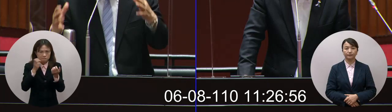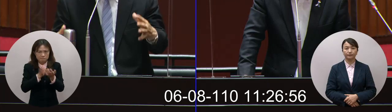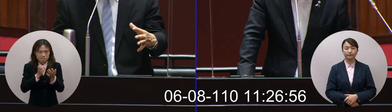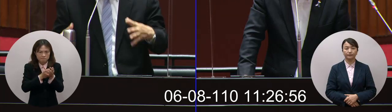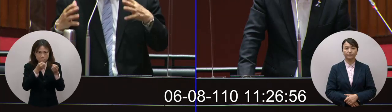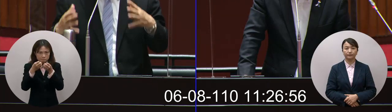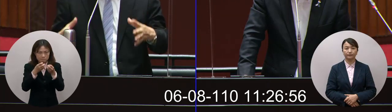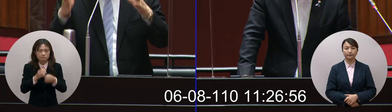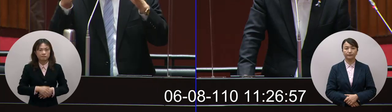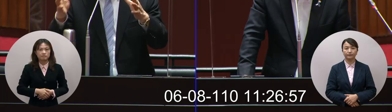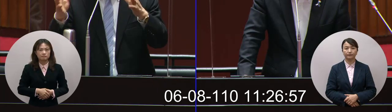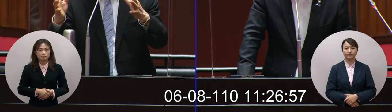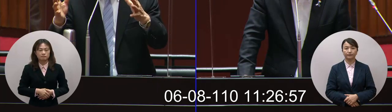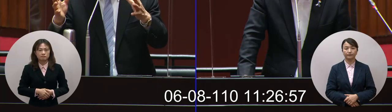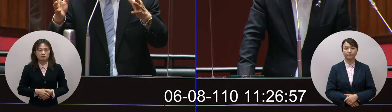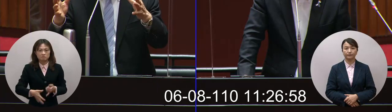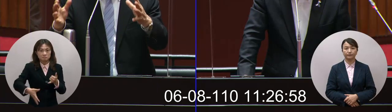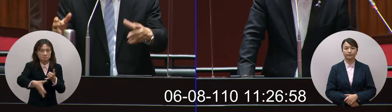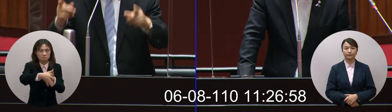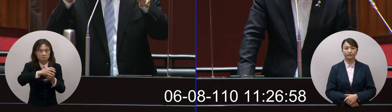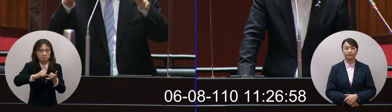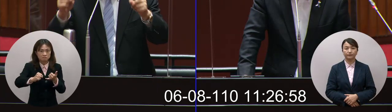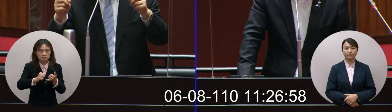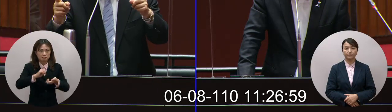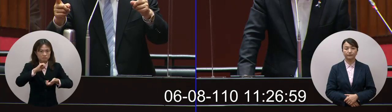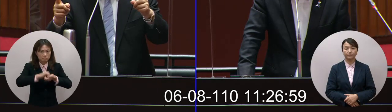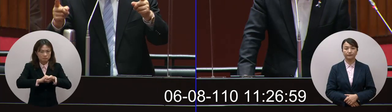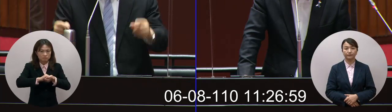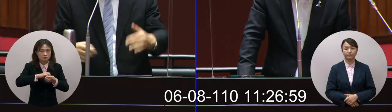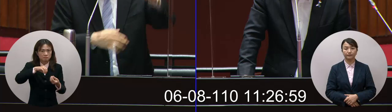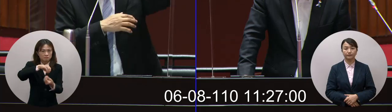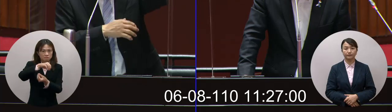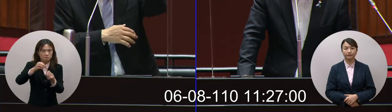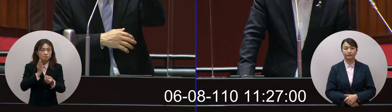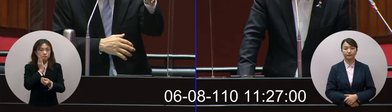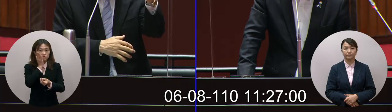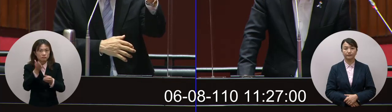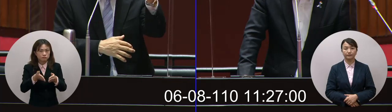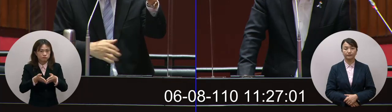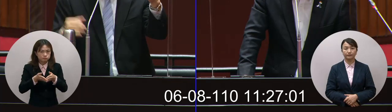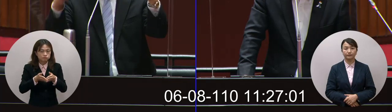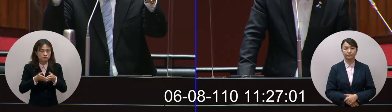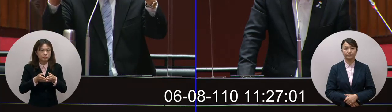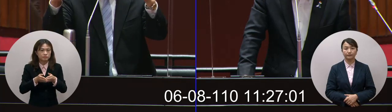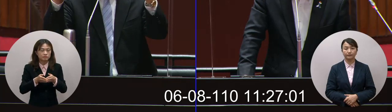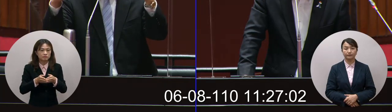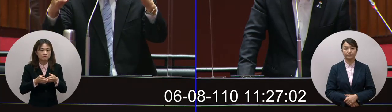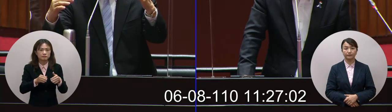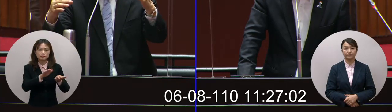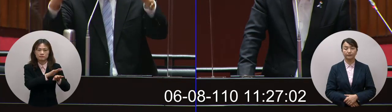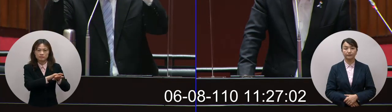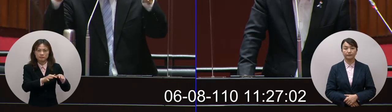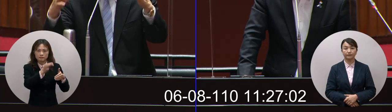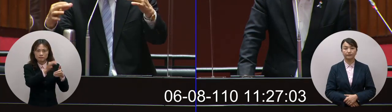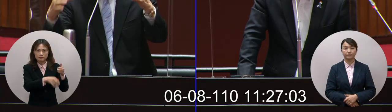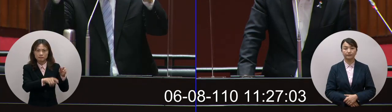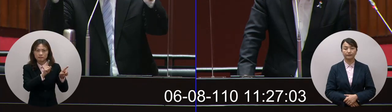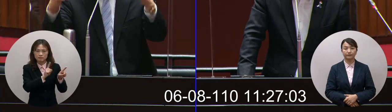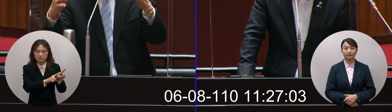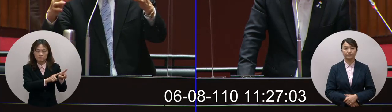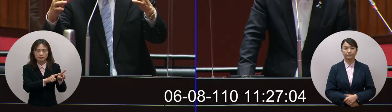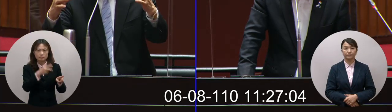要维持纵算在疫情中的基本运作，基于安全，基于生产，基